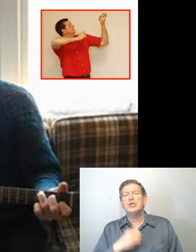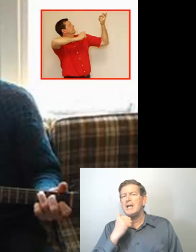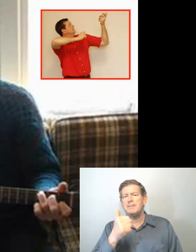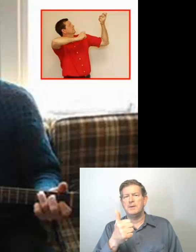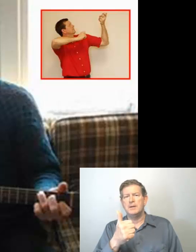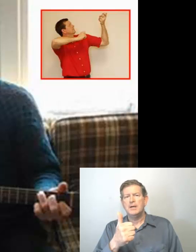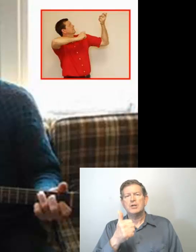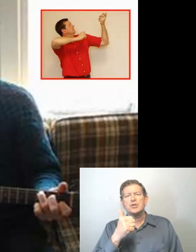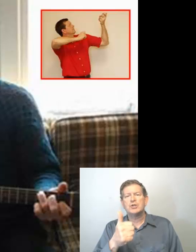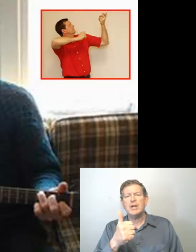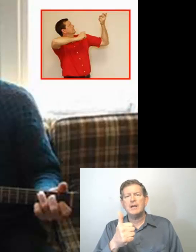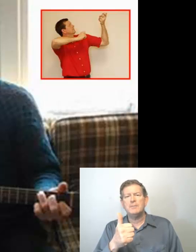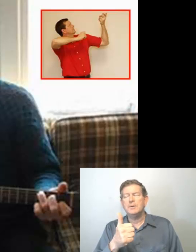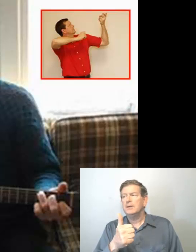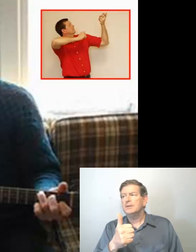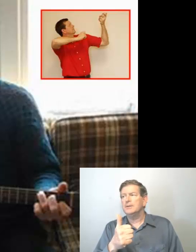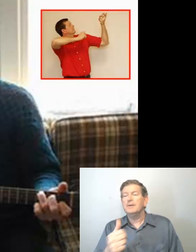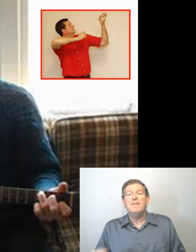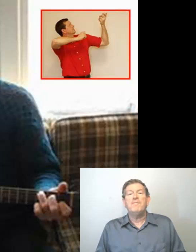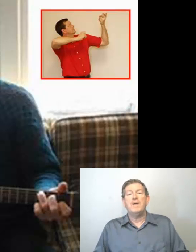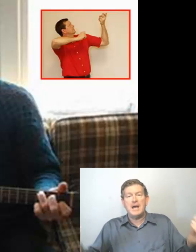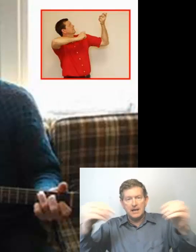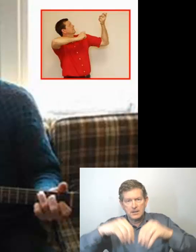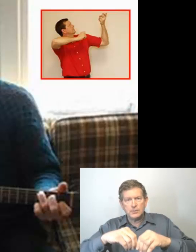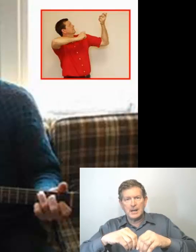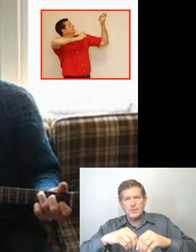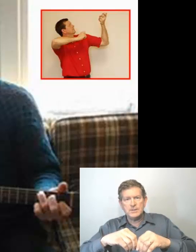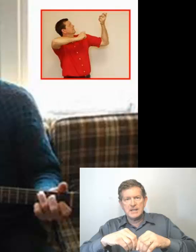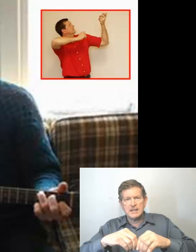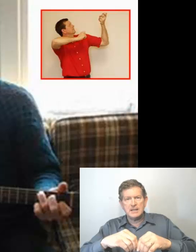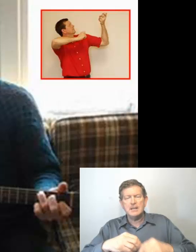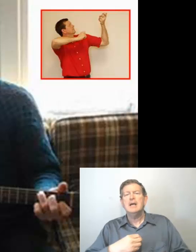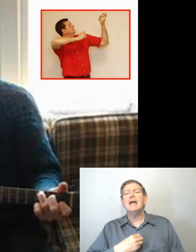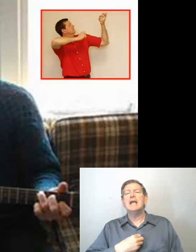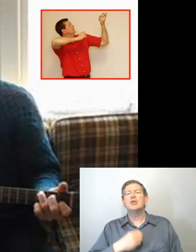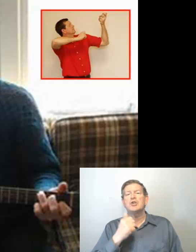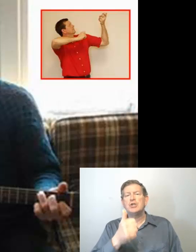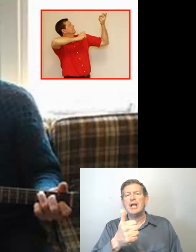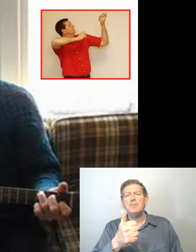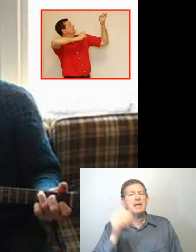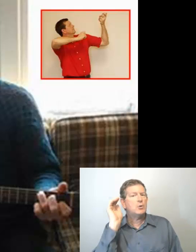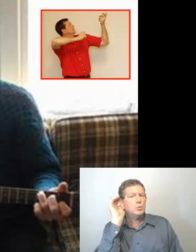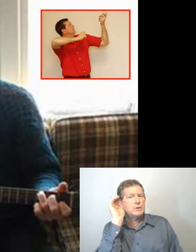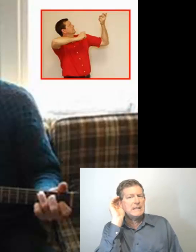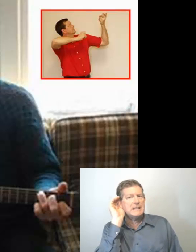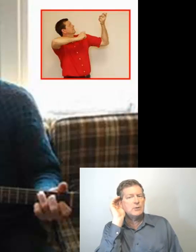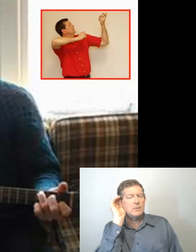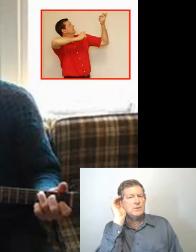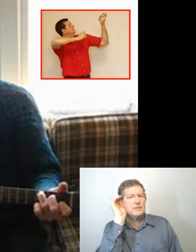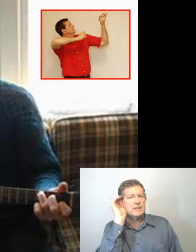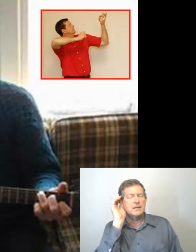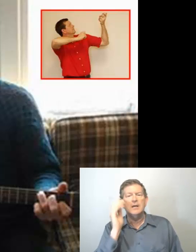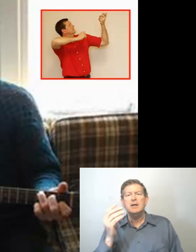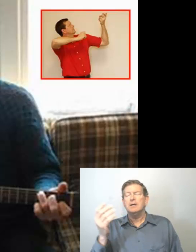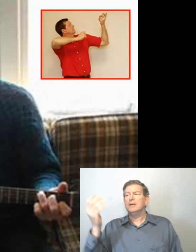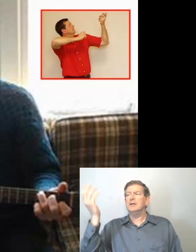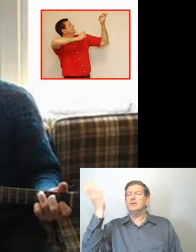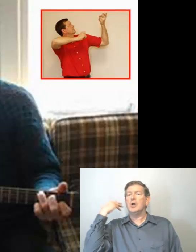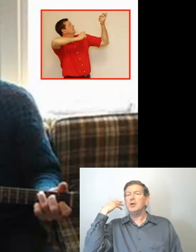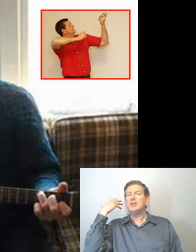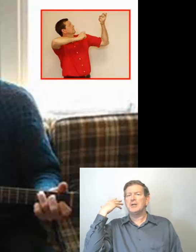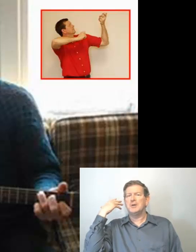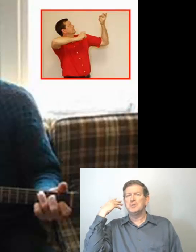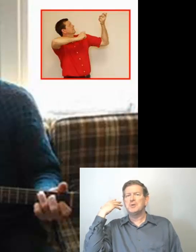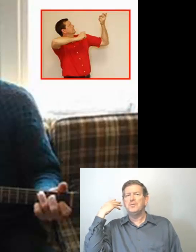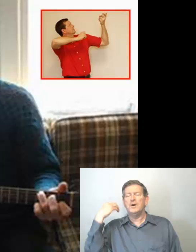Moi j'aime faire de la musique et j'aime écouter de la musique.